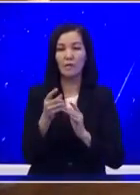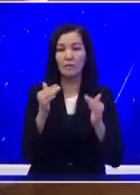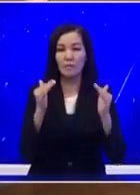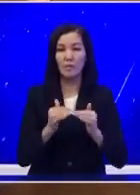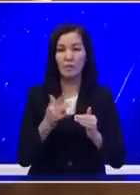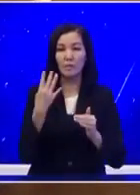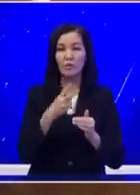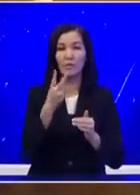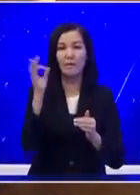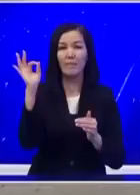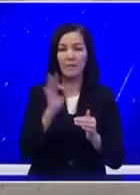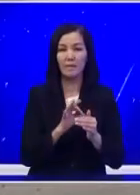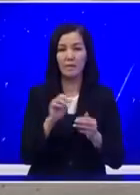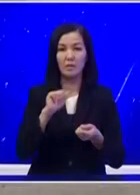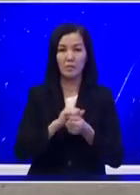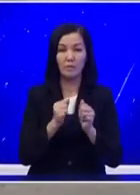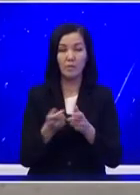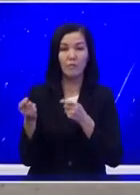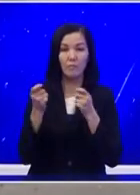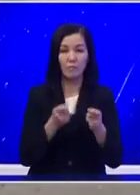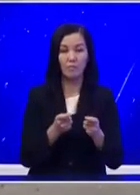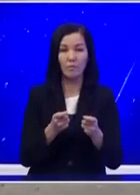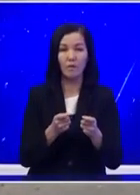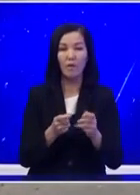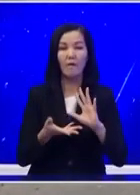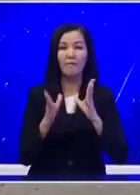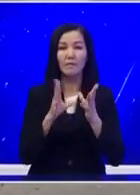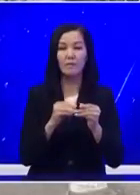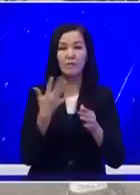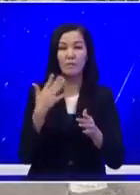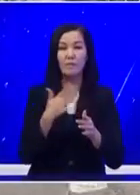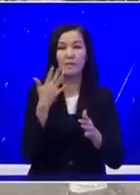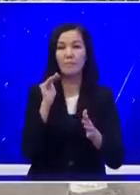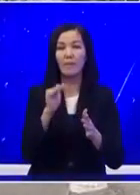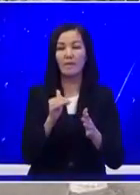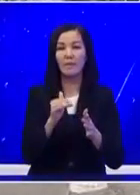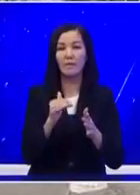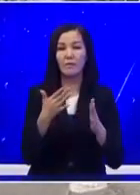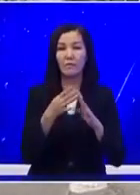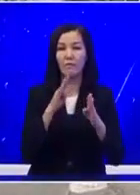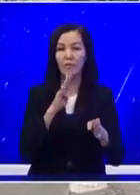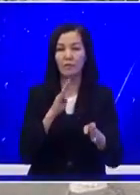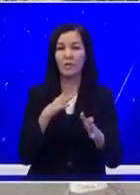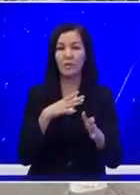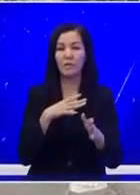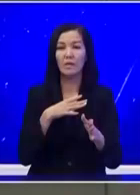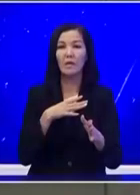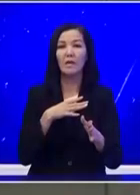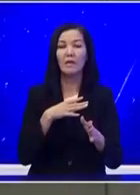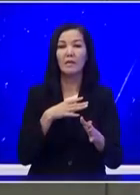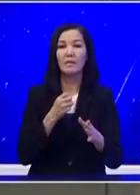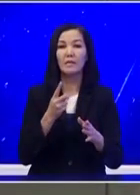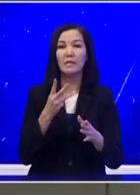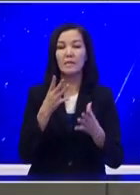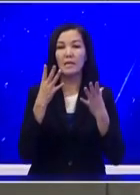на 42%, чем на твердое топливо. Всего по Талдыкургану насчитывается 55 тысяч абонентов. Ответственные лица намерены в течение нескольких